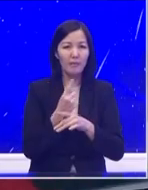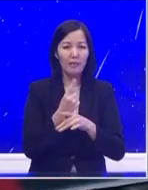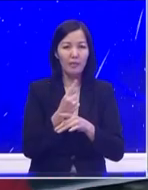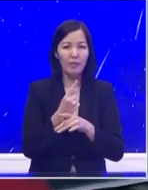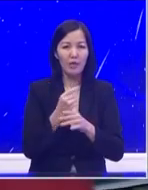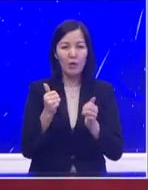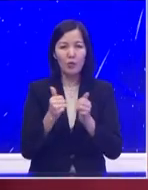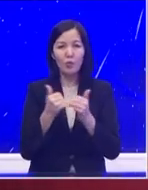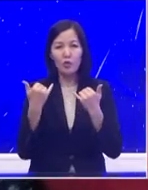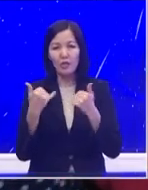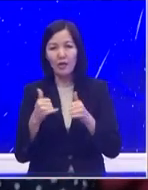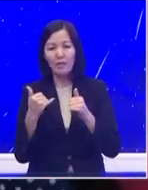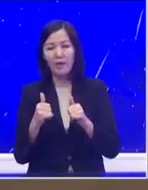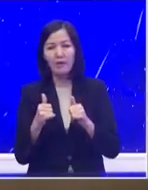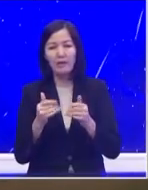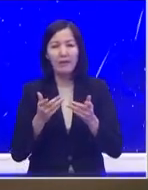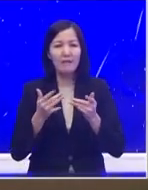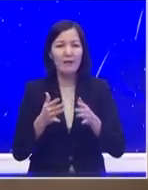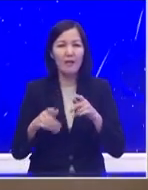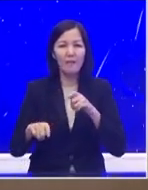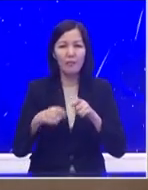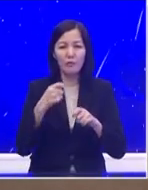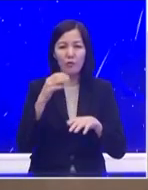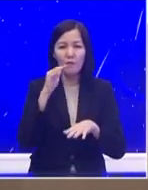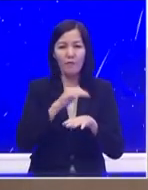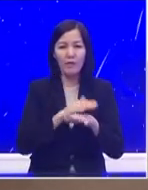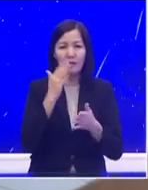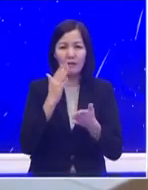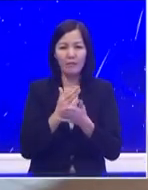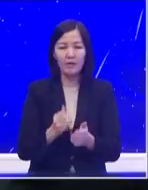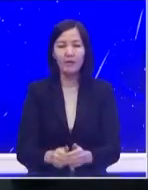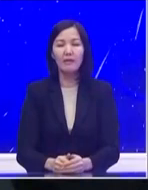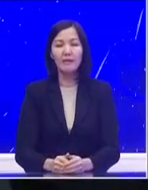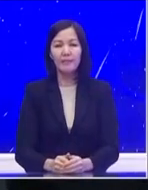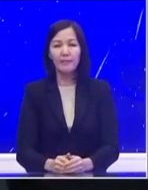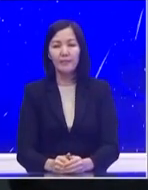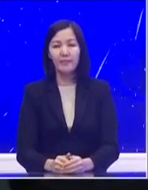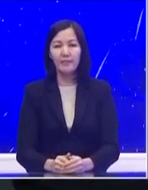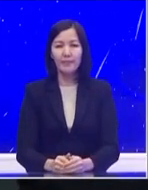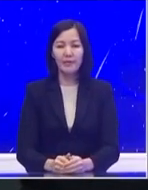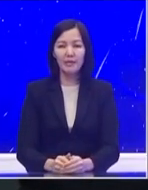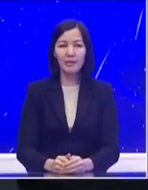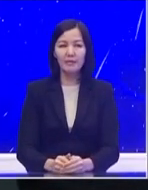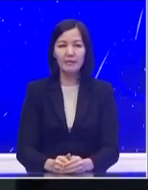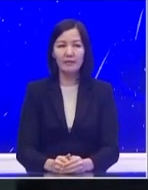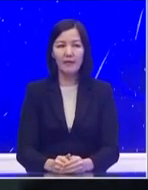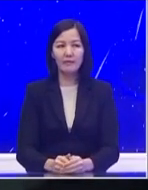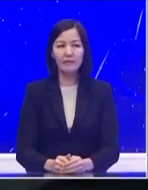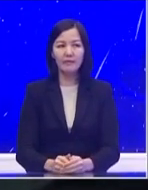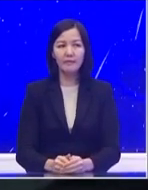көрші дәмханада да талап шарттарын бұзу фактілері мен мұндалап тұрды. Здесь происходит торговля, реализация